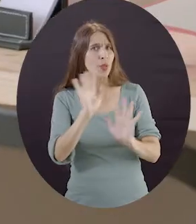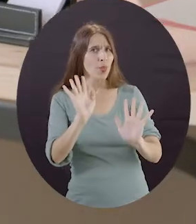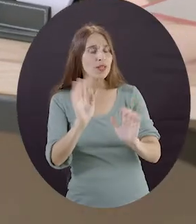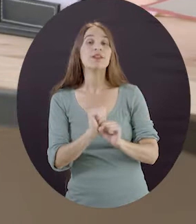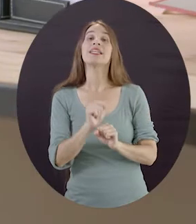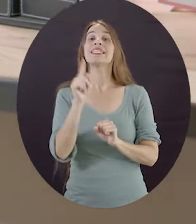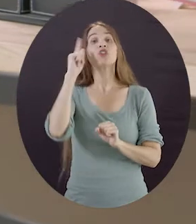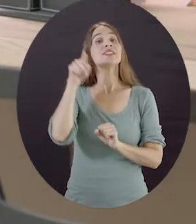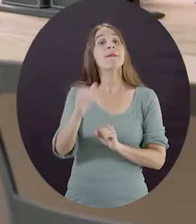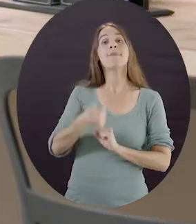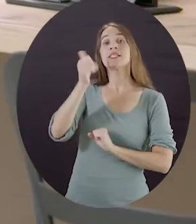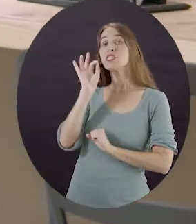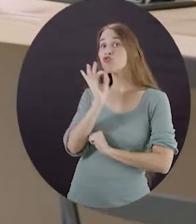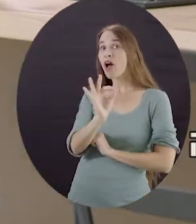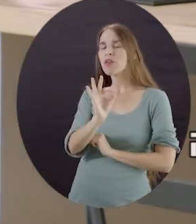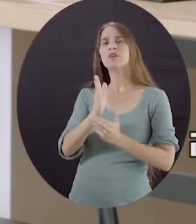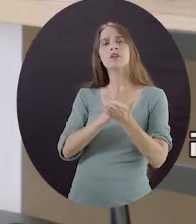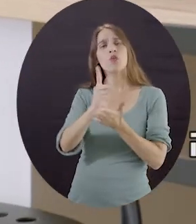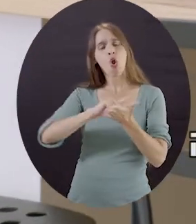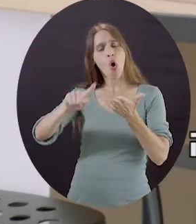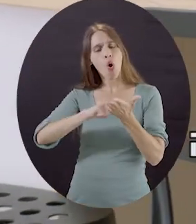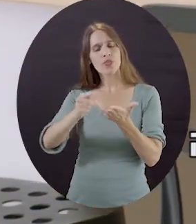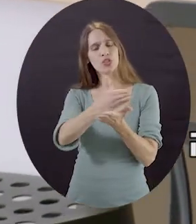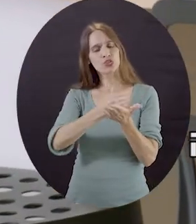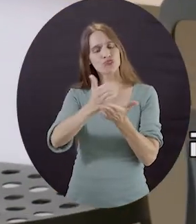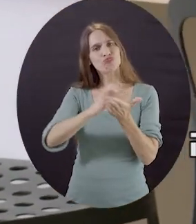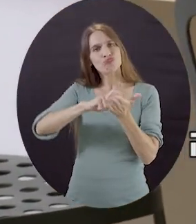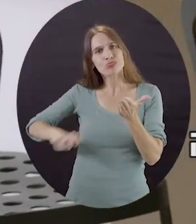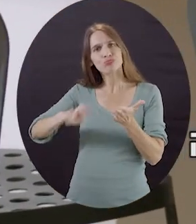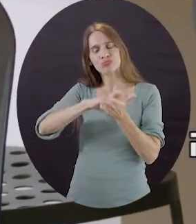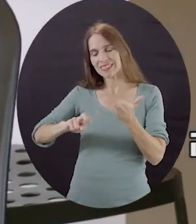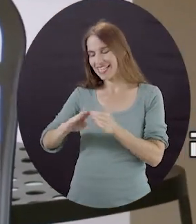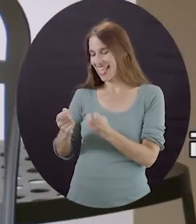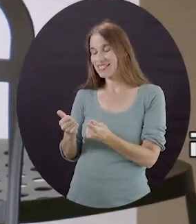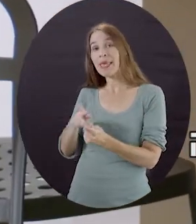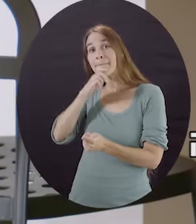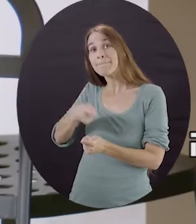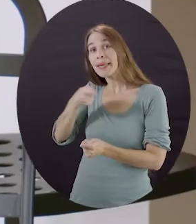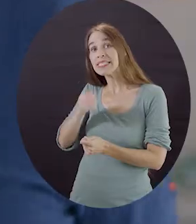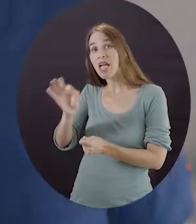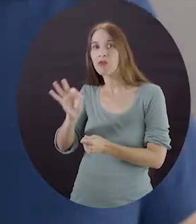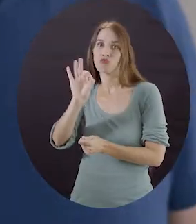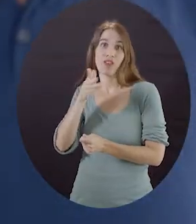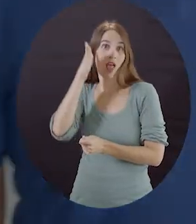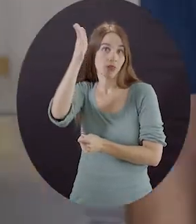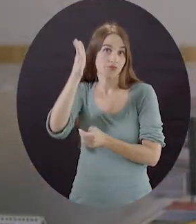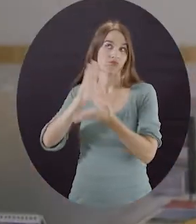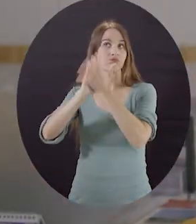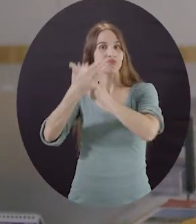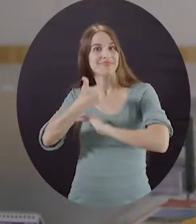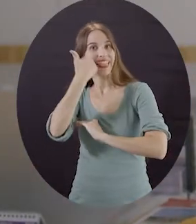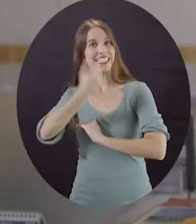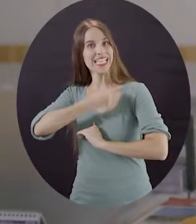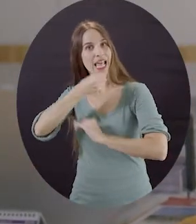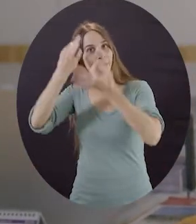טענות. ונגיד שזה המעסיק שלך, שבכל חודש מפריש לך סכום קבוע לכספי הפנסיה, כדי שתוכל